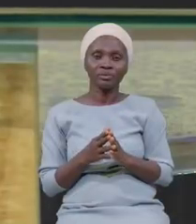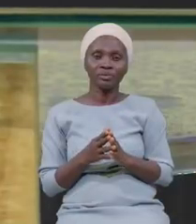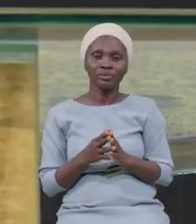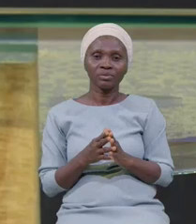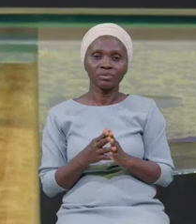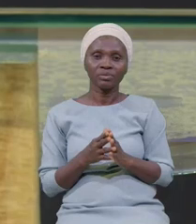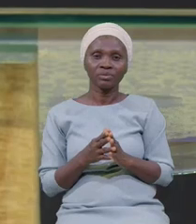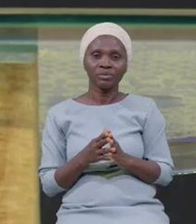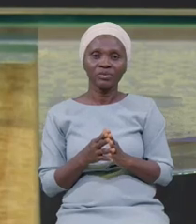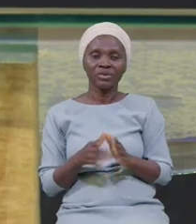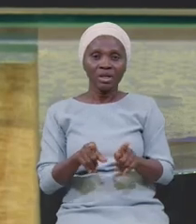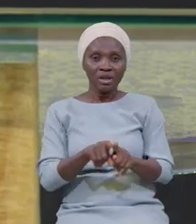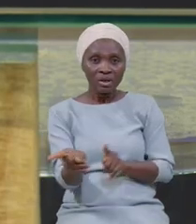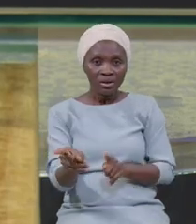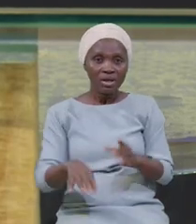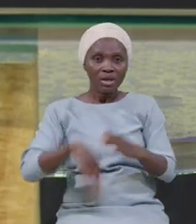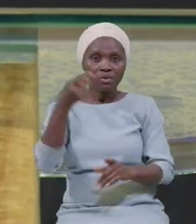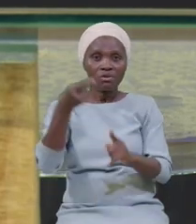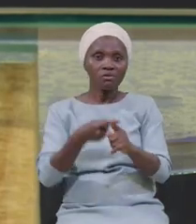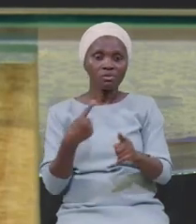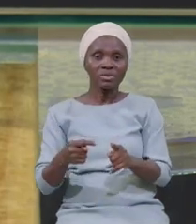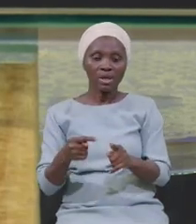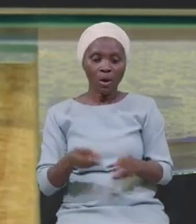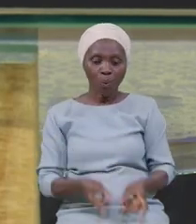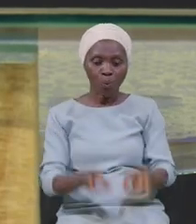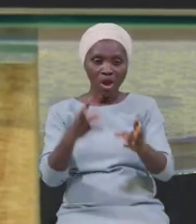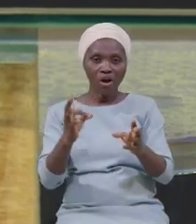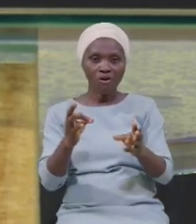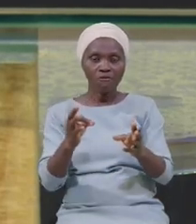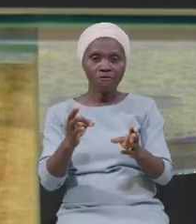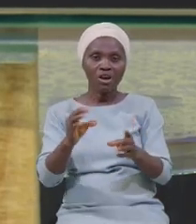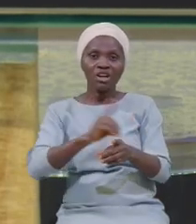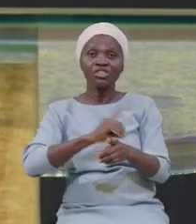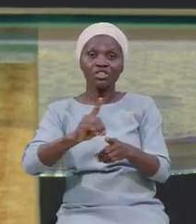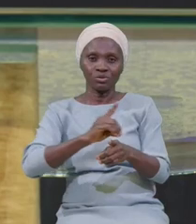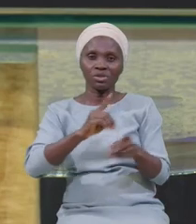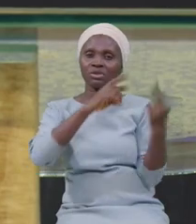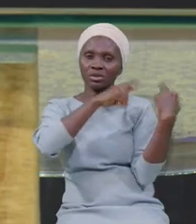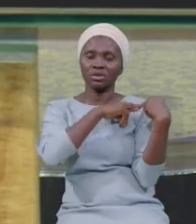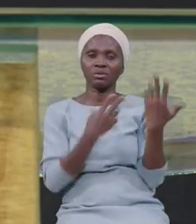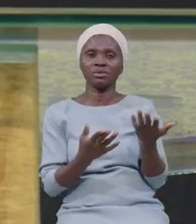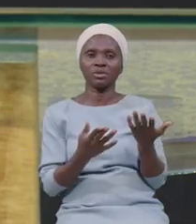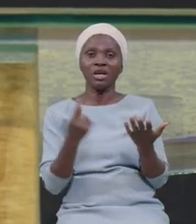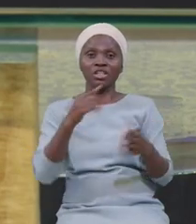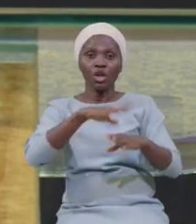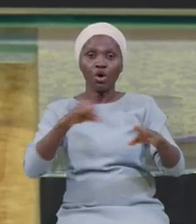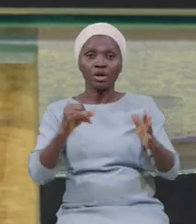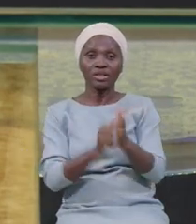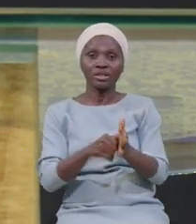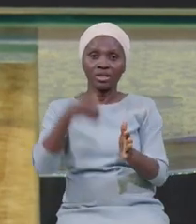Il s'est égaré du chemin du devoir, de l'appel du Seigneur.